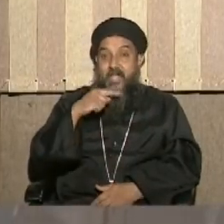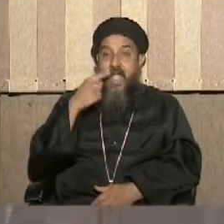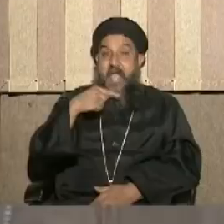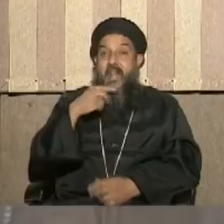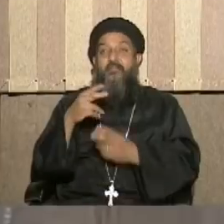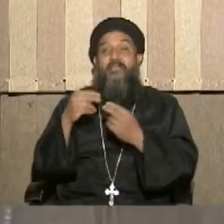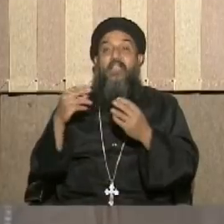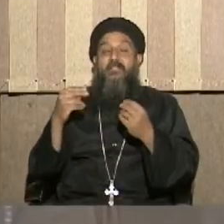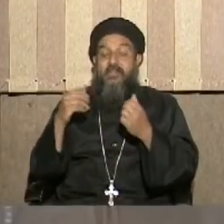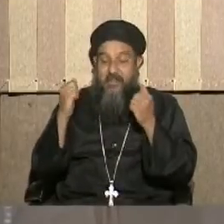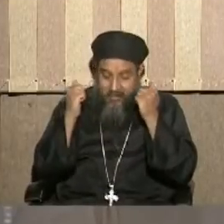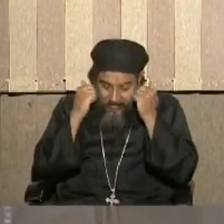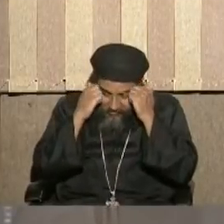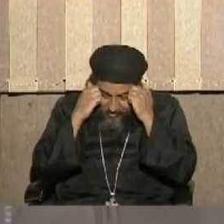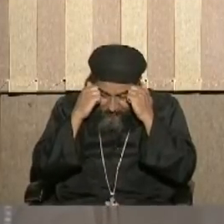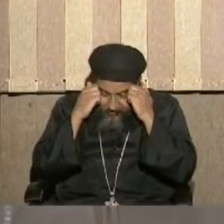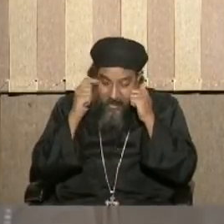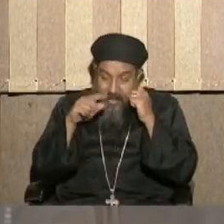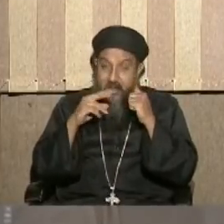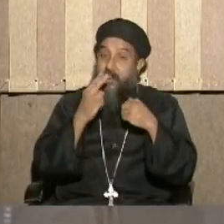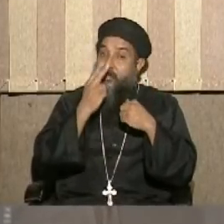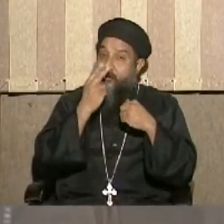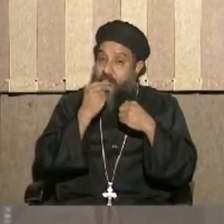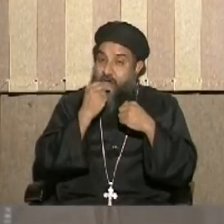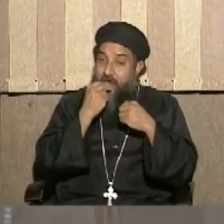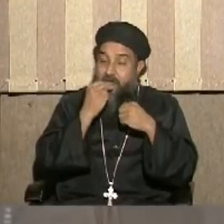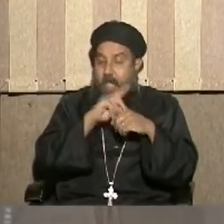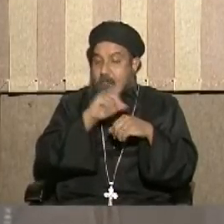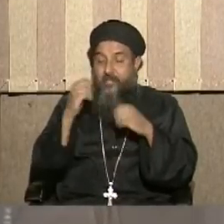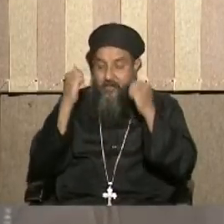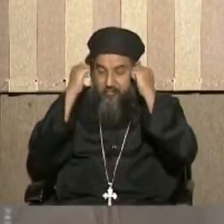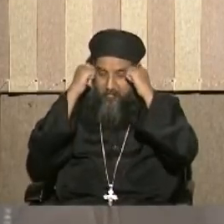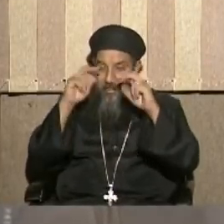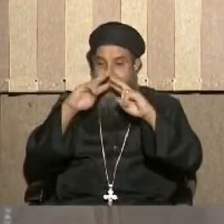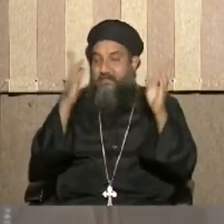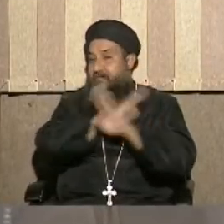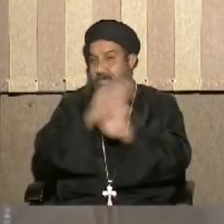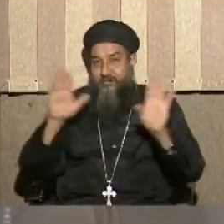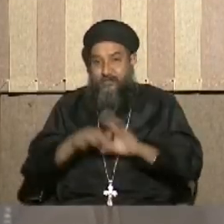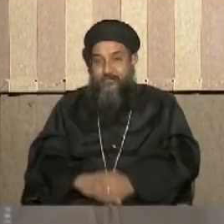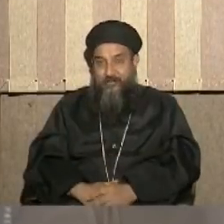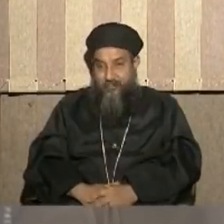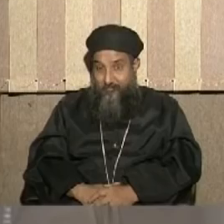تكلمت كثيرا فندمت، اما عن السكوت فما انت القائد.